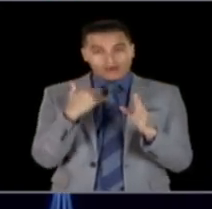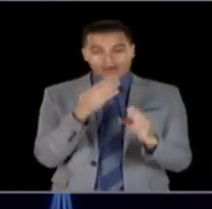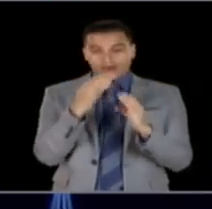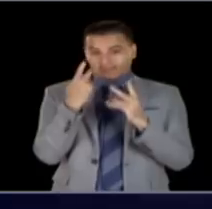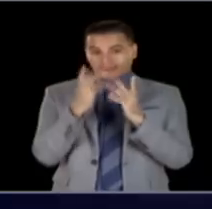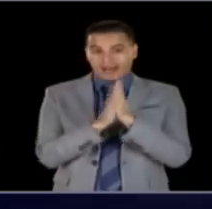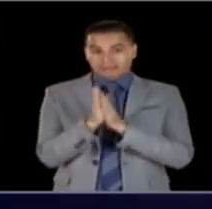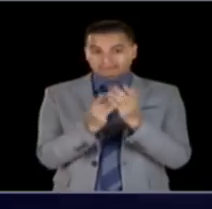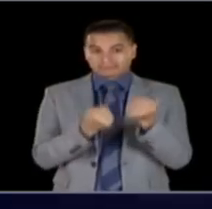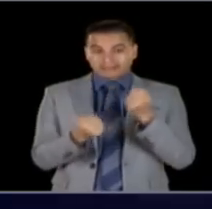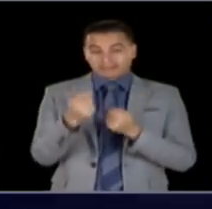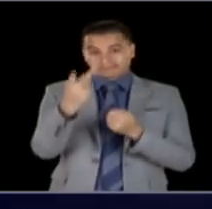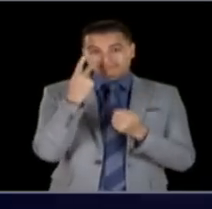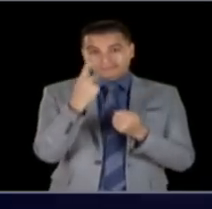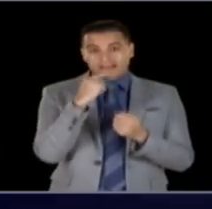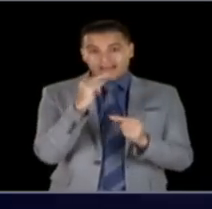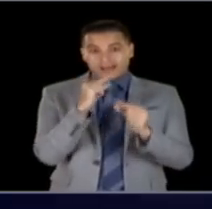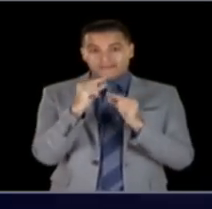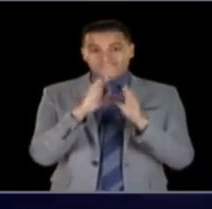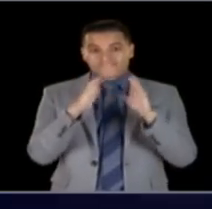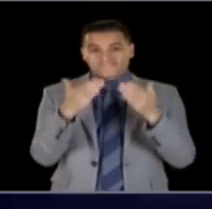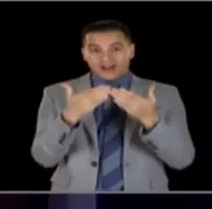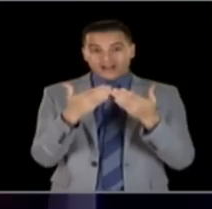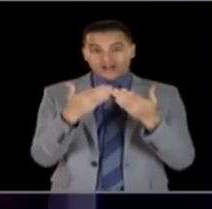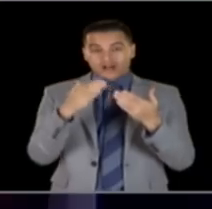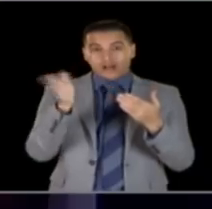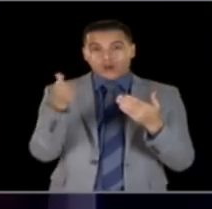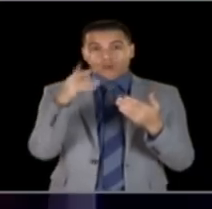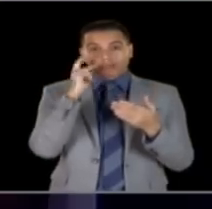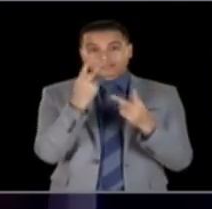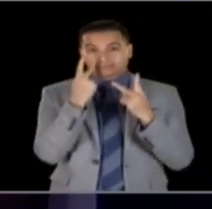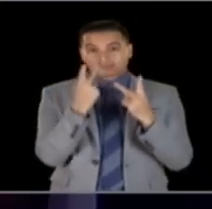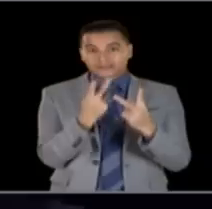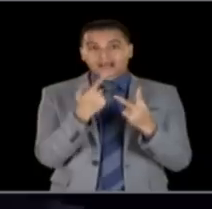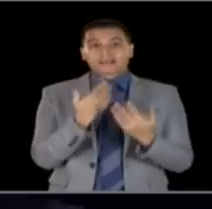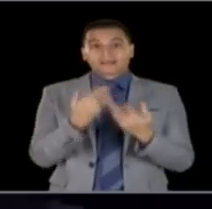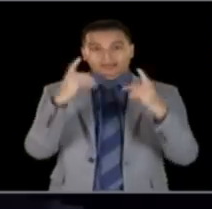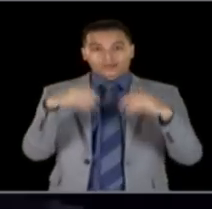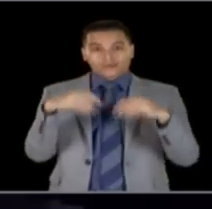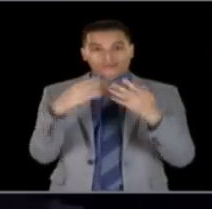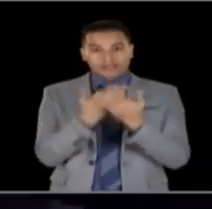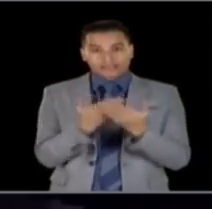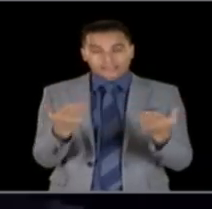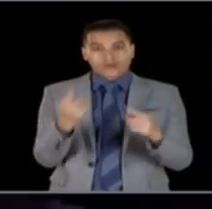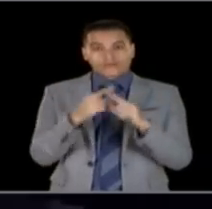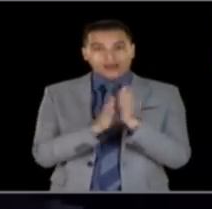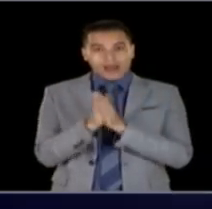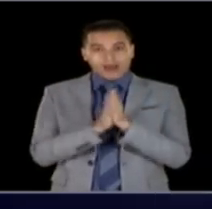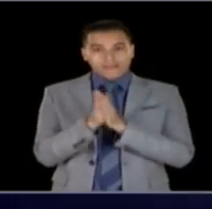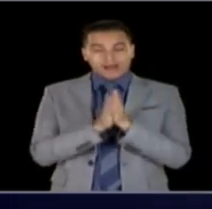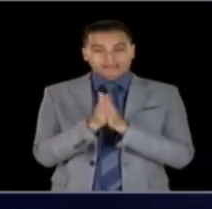بعض. كلمتك لفريق الحوت الازرق. اتمنى لهم التوفيق طبعا، بس يعني باذن ربنا احنا هناخد الثلاث نقط.